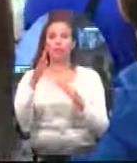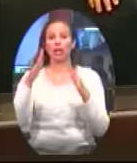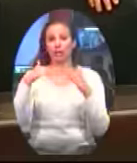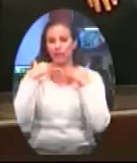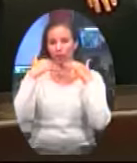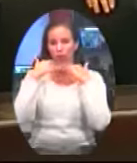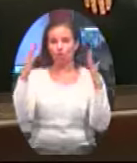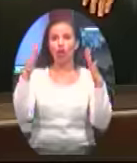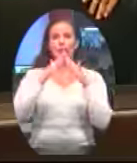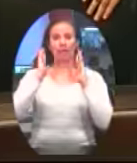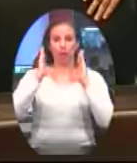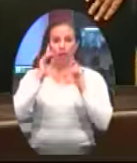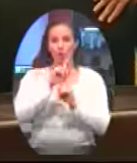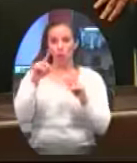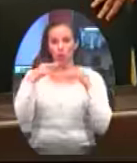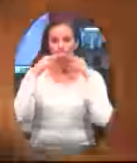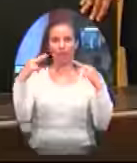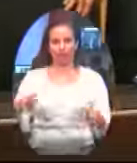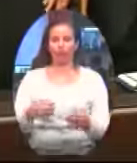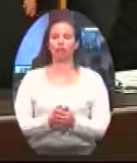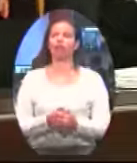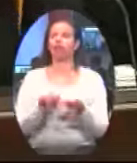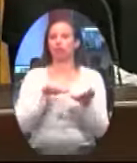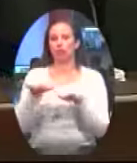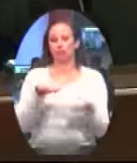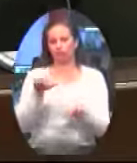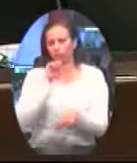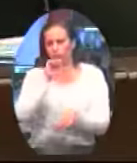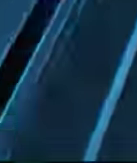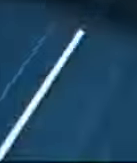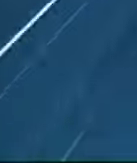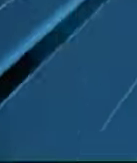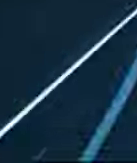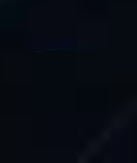ייפטר. בכל מקרה את הממשלה אף אחד לא רוצה להפיל, אלא רק להפחיד.